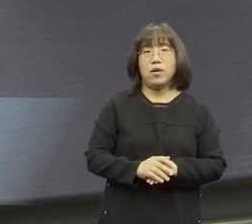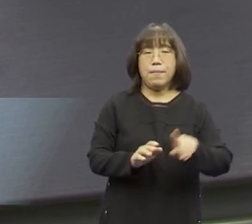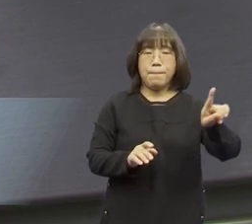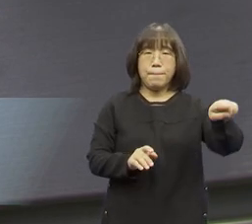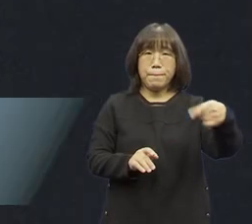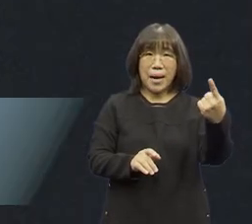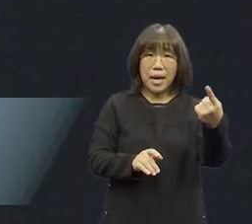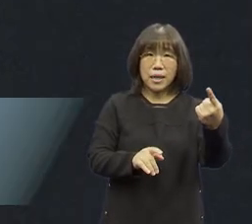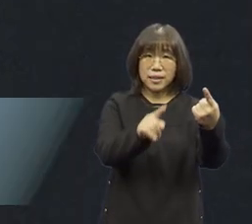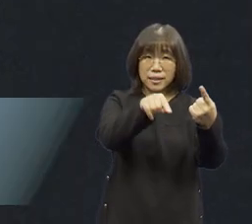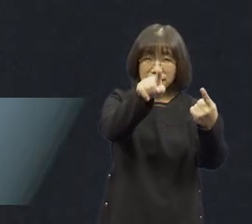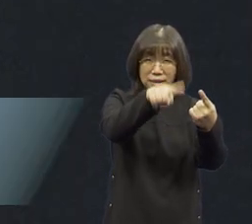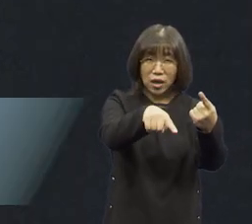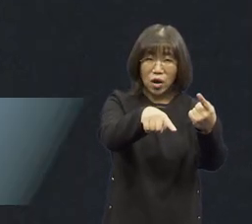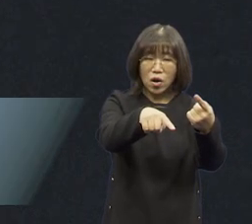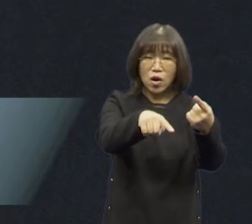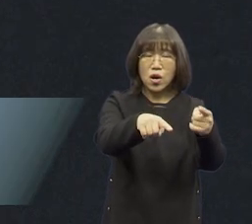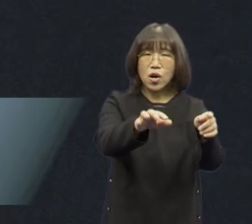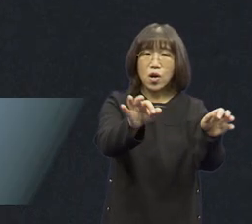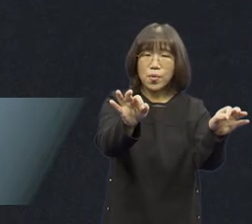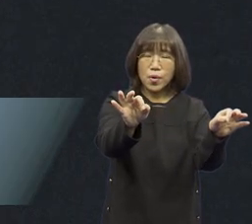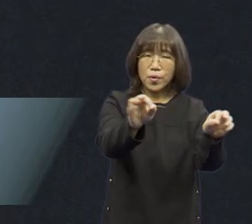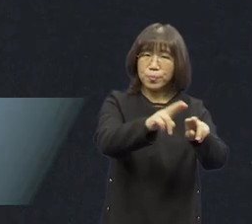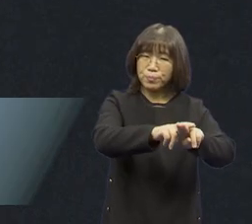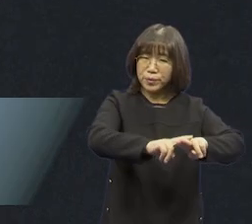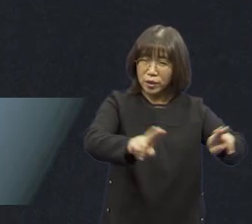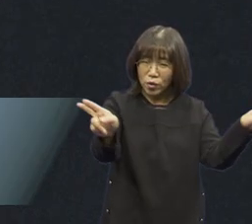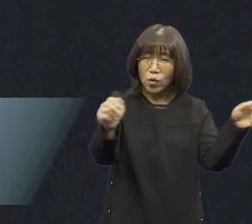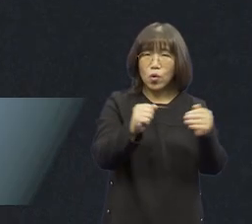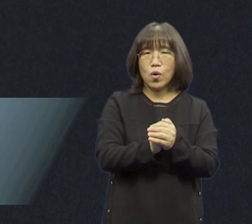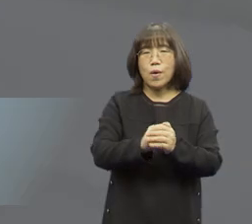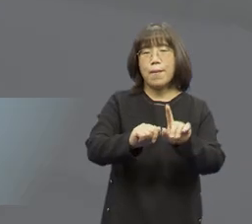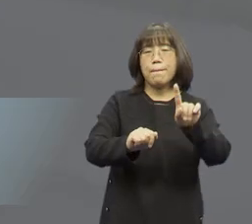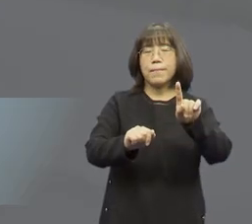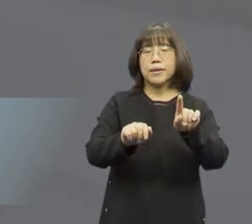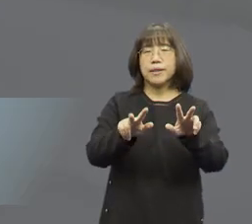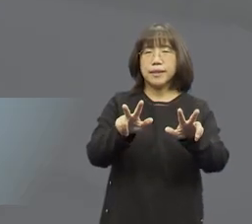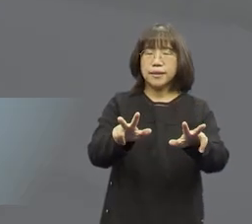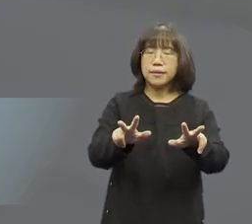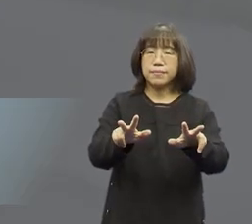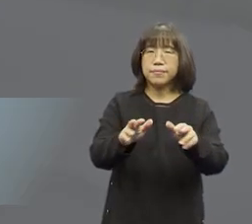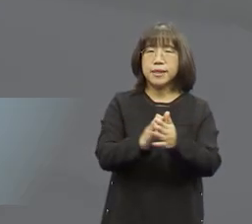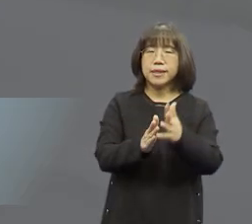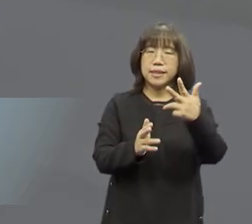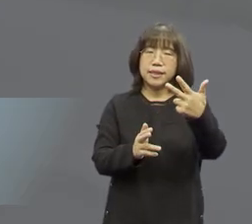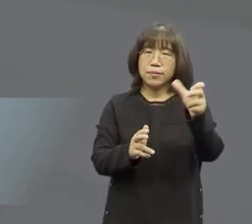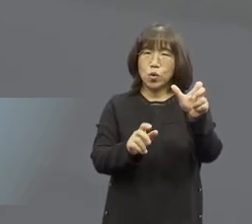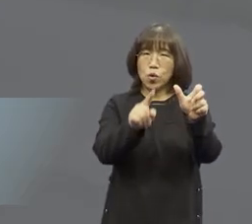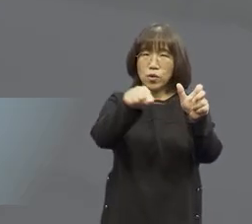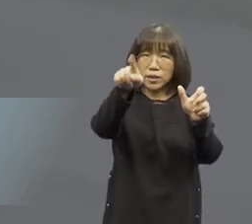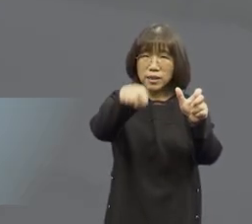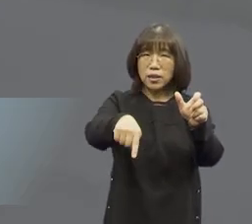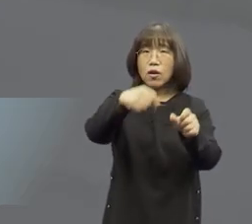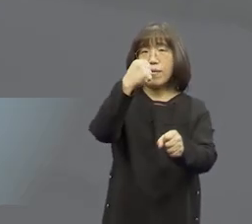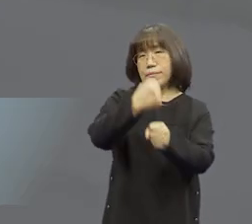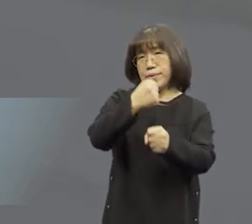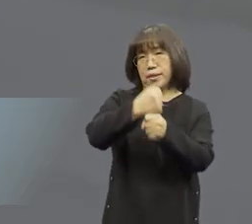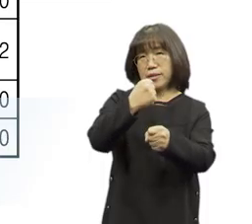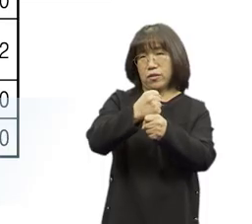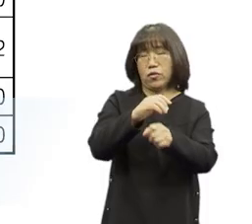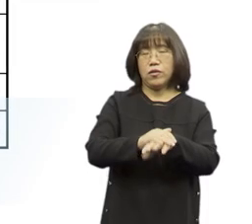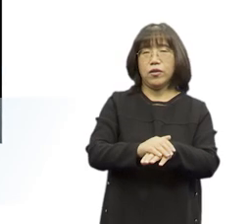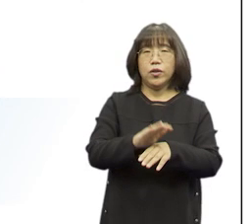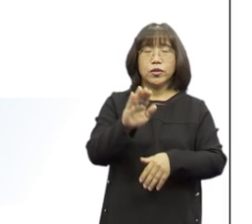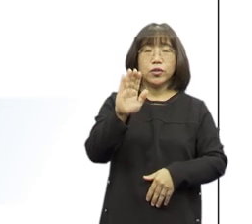짜리 봉투 제작을 중단하고 현재 판매중인 봉토 까지만 사용할 수 있습니다 대신 75l 자리 봉투를